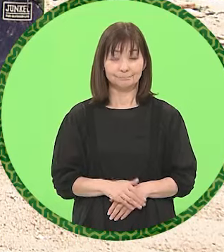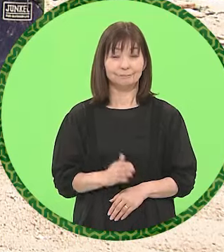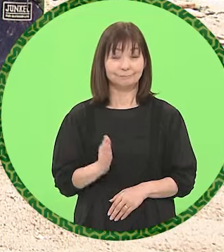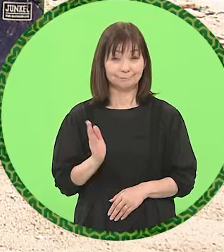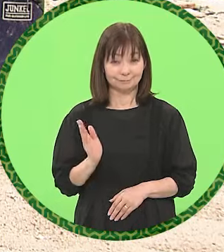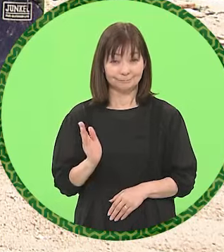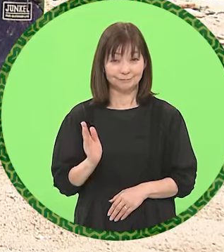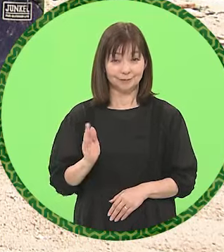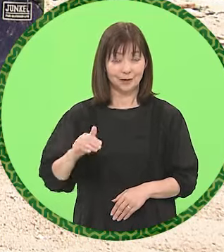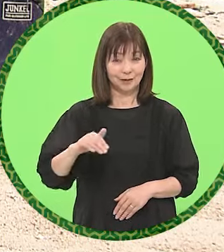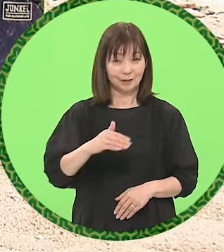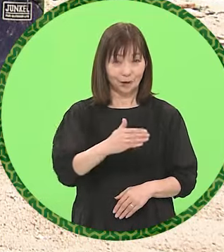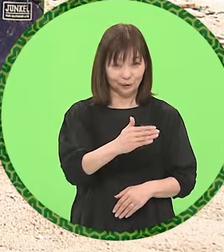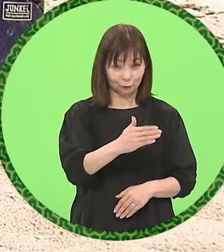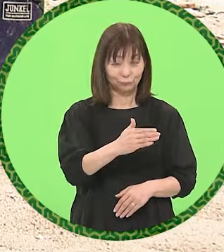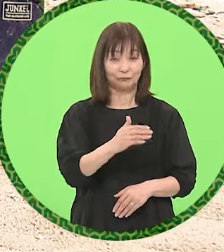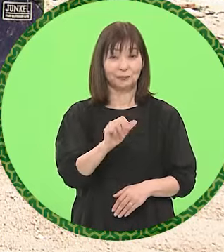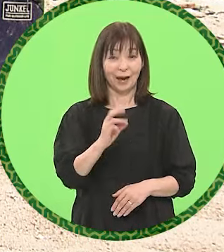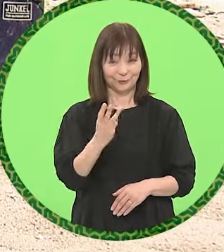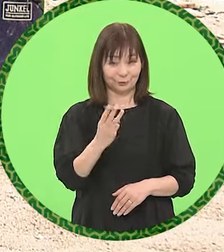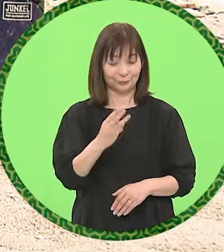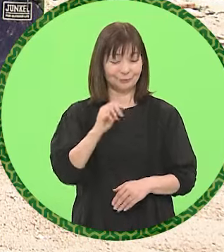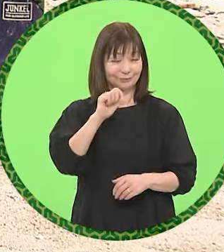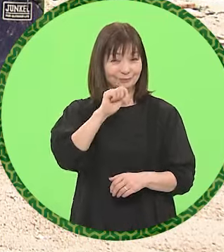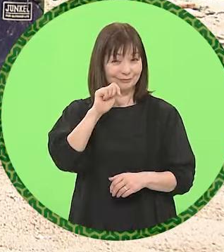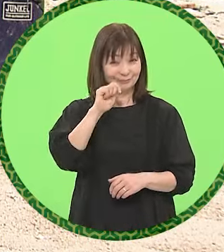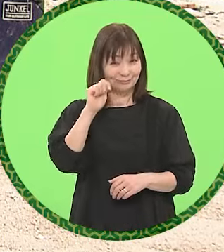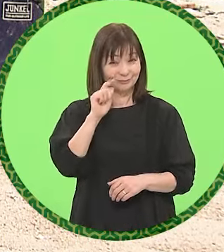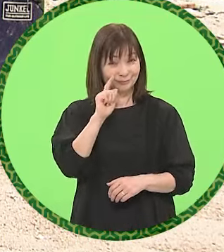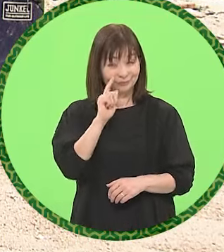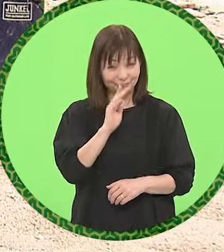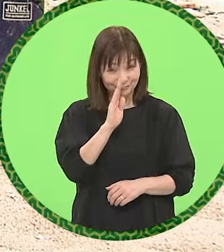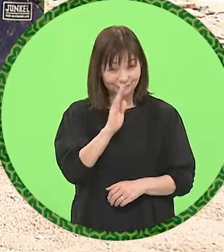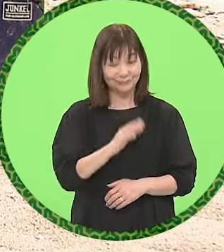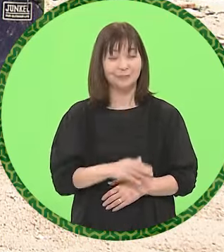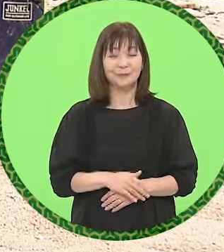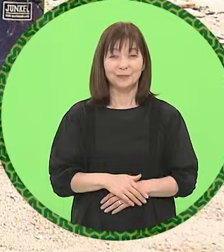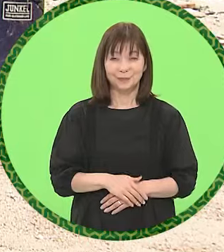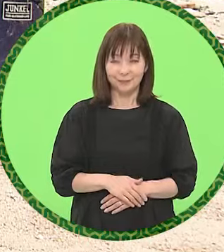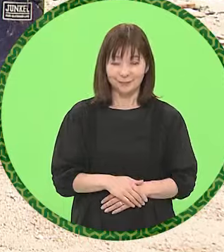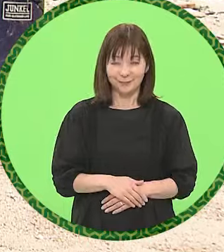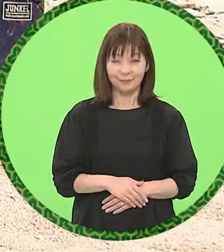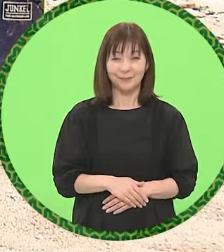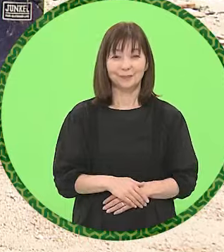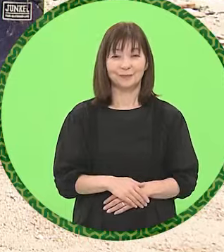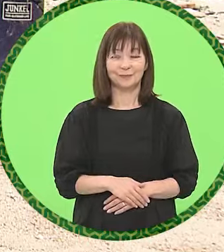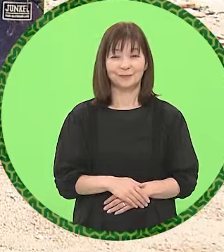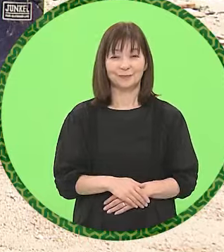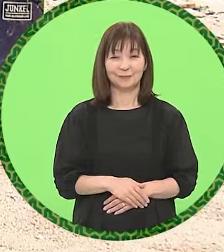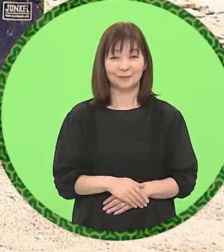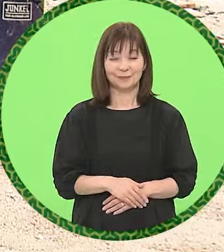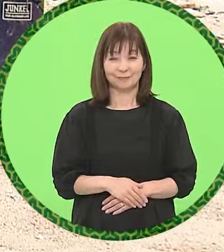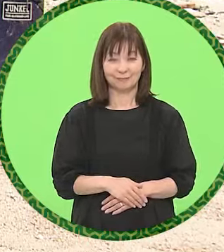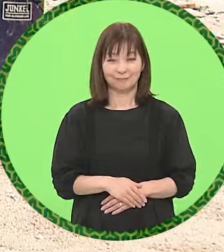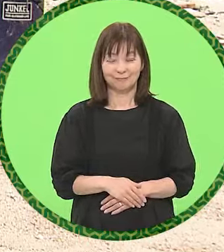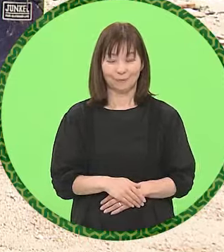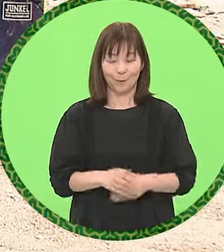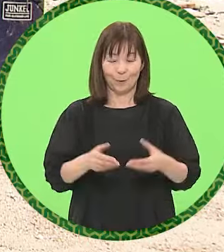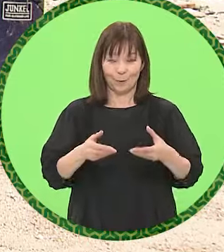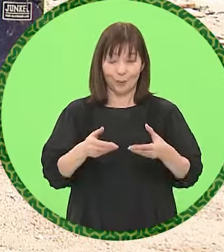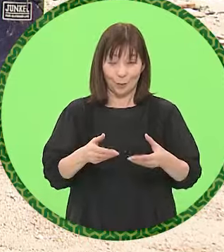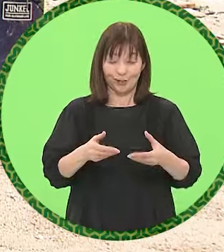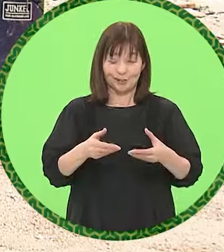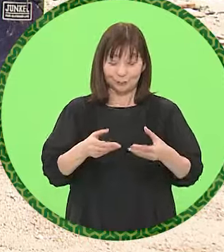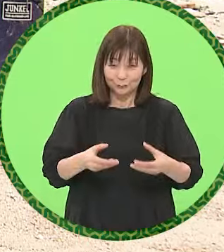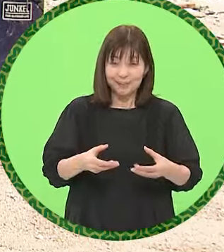こちらが郷の川で獲れた鮎です。まあ食べてみてください。 いいんですか？ 美味しいですよ。 すごい、う